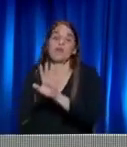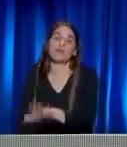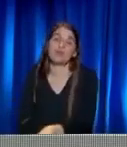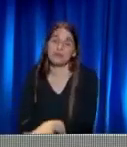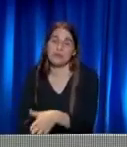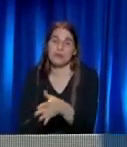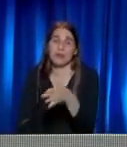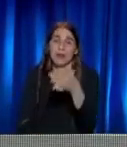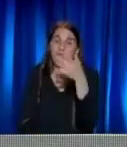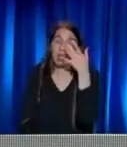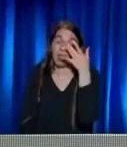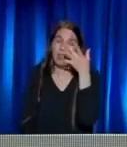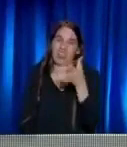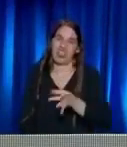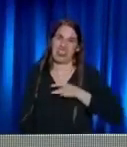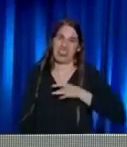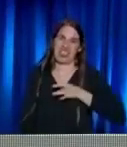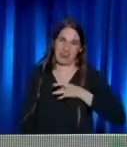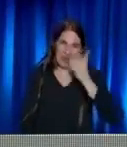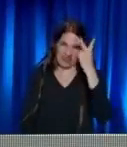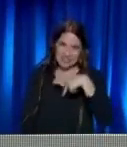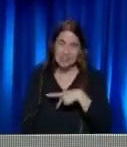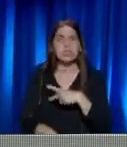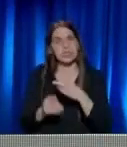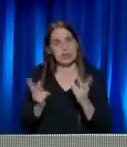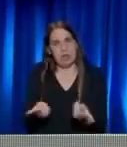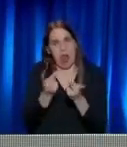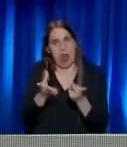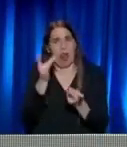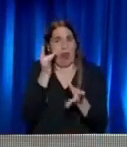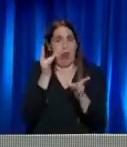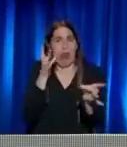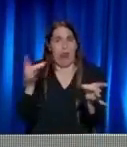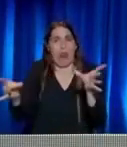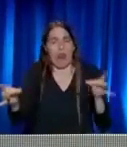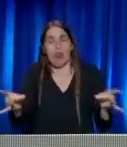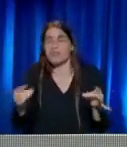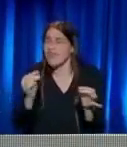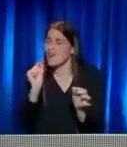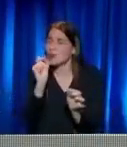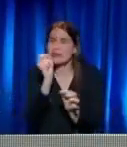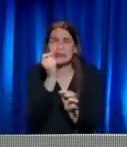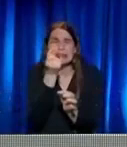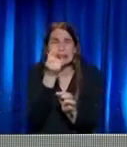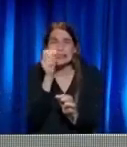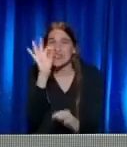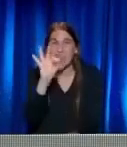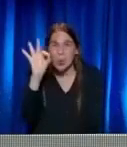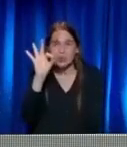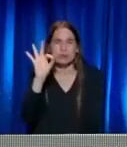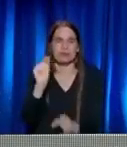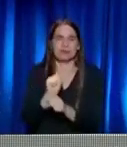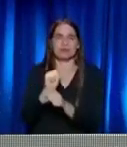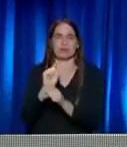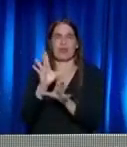בפה, אז אתה עלול להידבק. אז א', הוא עובר יחסית בקלות, וגם מספיק כנראה מעט מאוד וירוסים כדי להידבק.